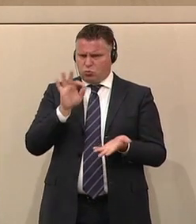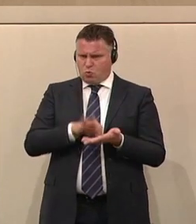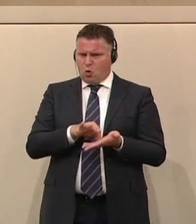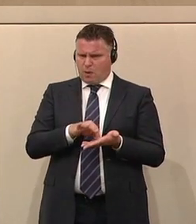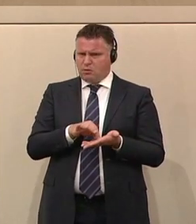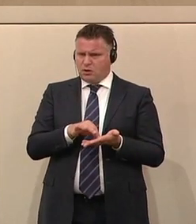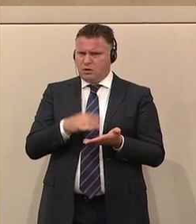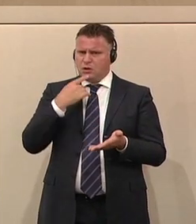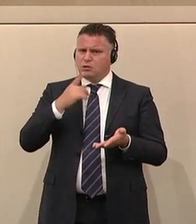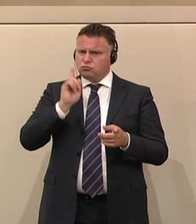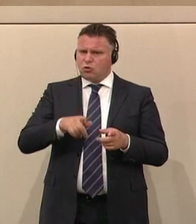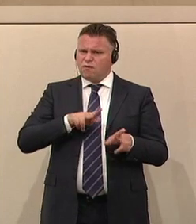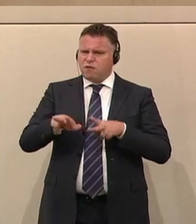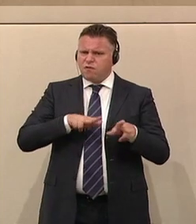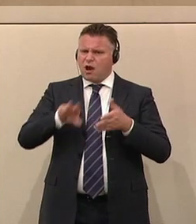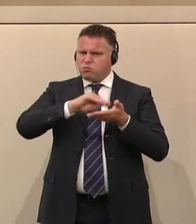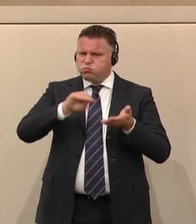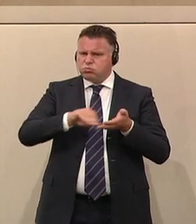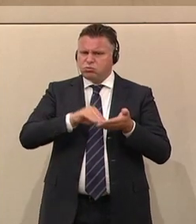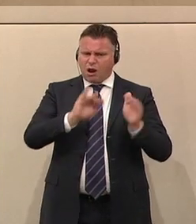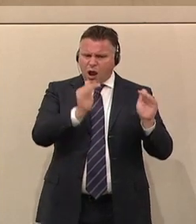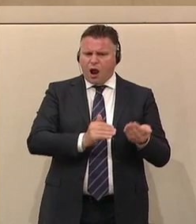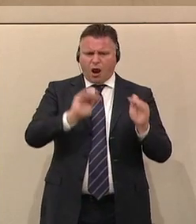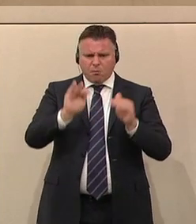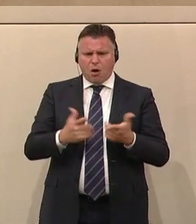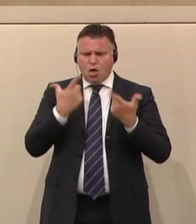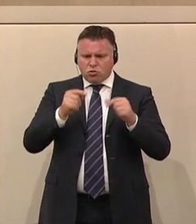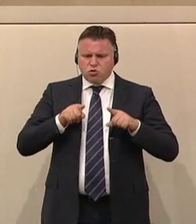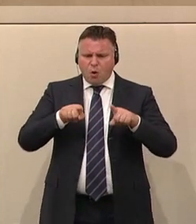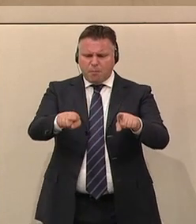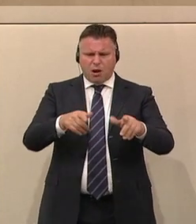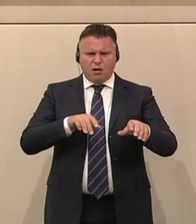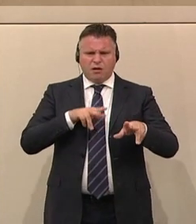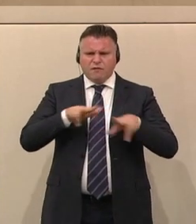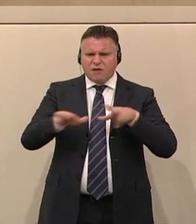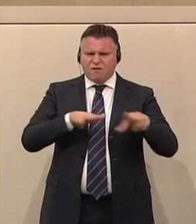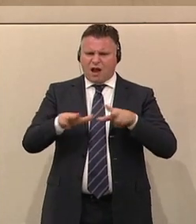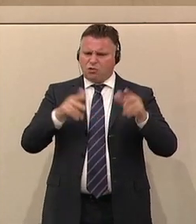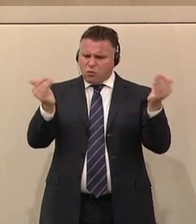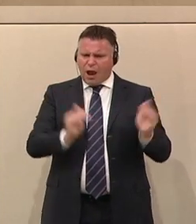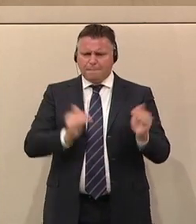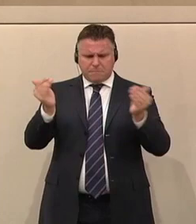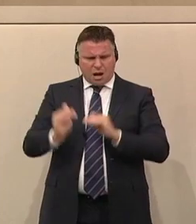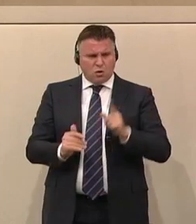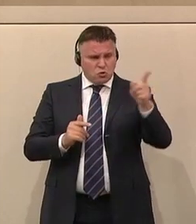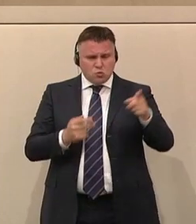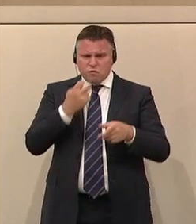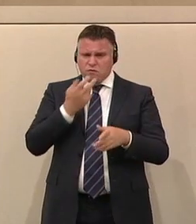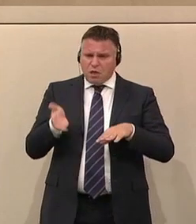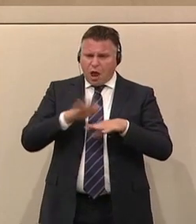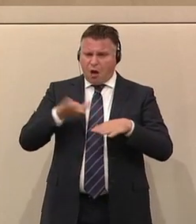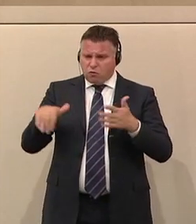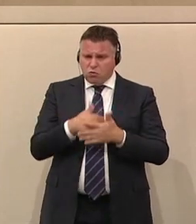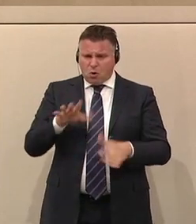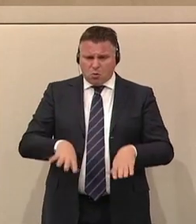von Bürokratie und Doppel- und Mehrgleisigkeiten in der Verwaltung diskutieren und sprechen, wollen Sie eine neue